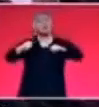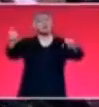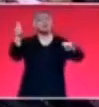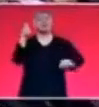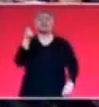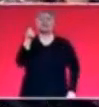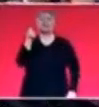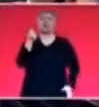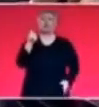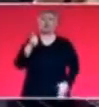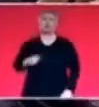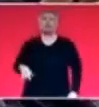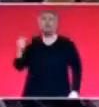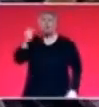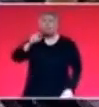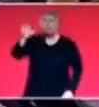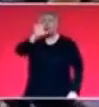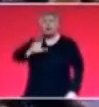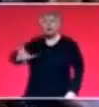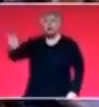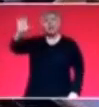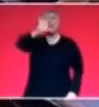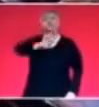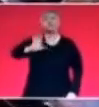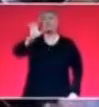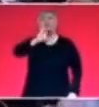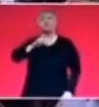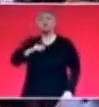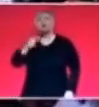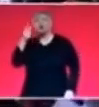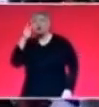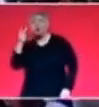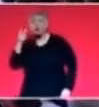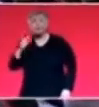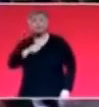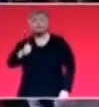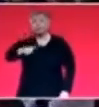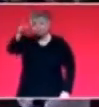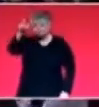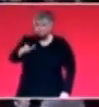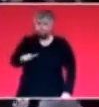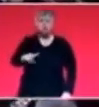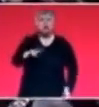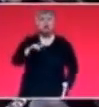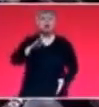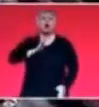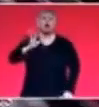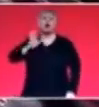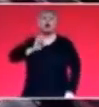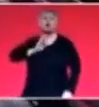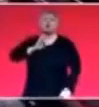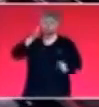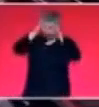Ευρώπη που θα έχει στο επίκεντρό της τον άνθρωπο, τον νέο, θα δώσει περισσότερες ευκαιρίες στους